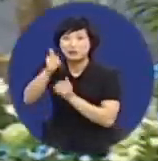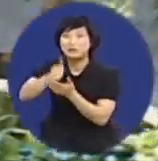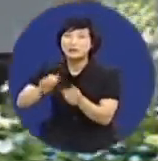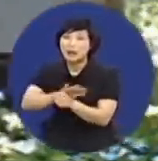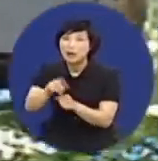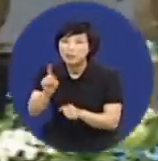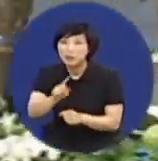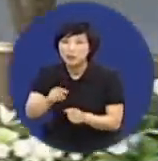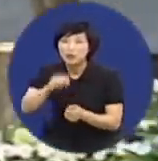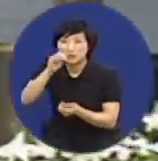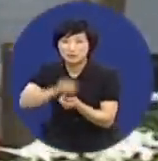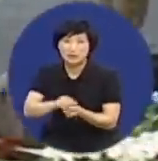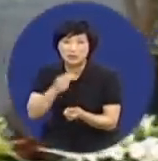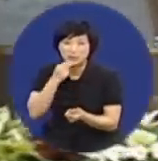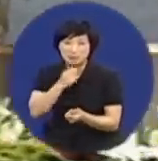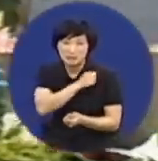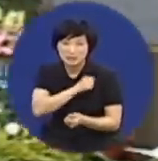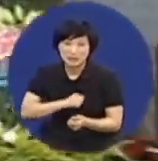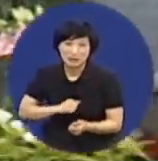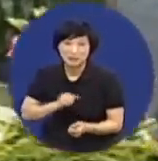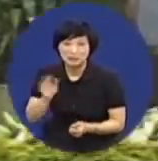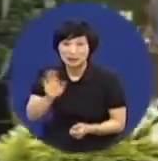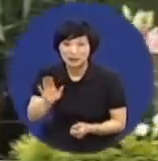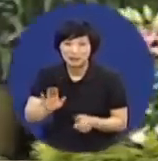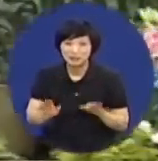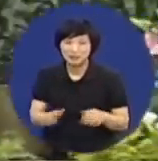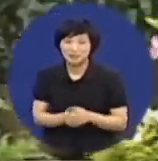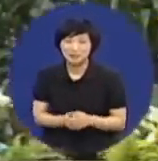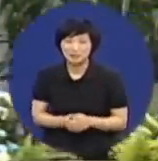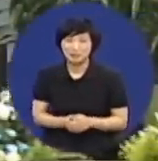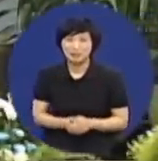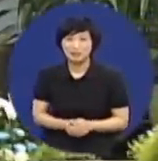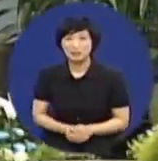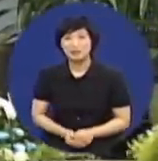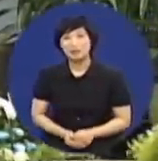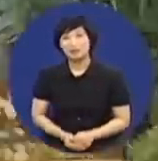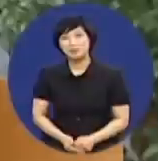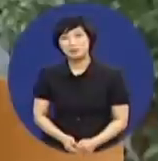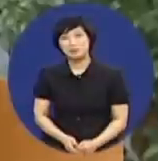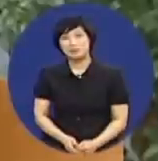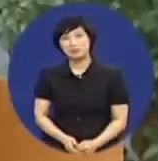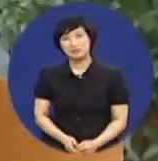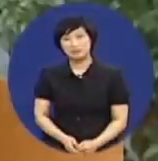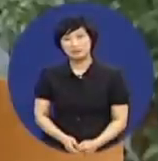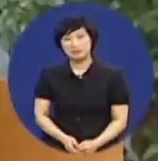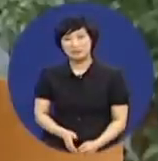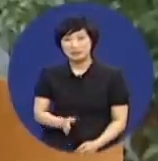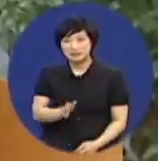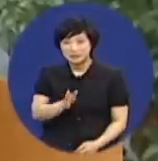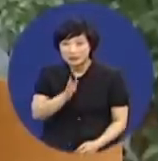無制限に惜しまず誠に愛し、